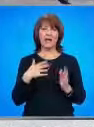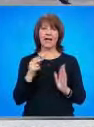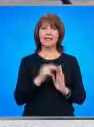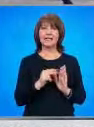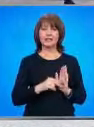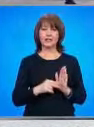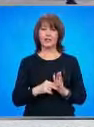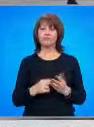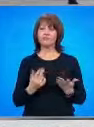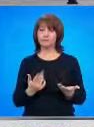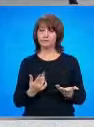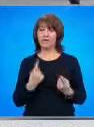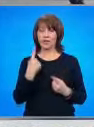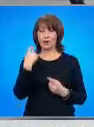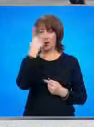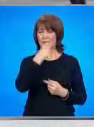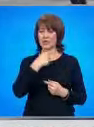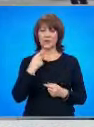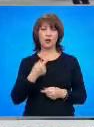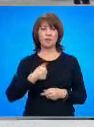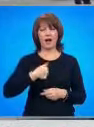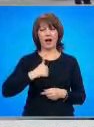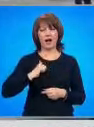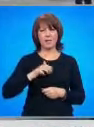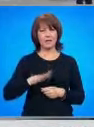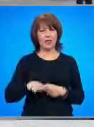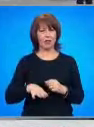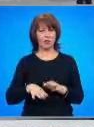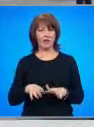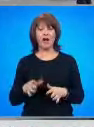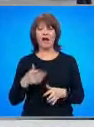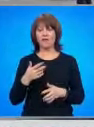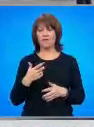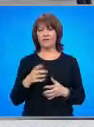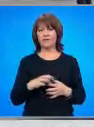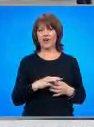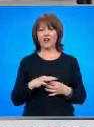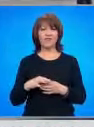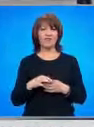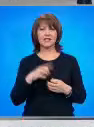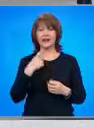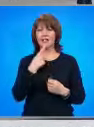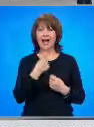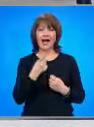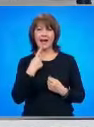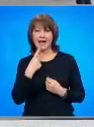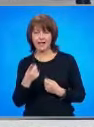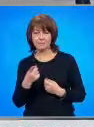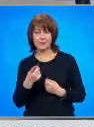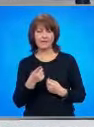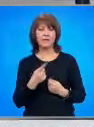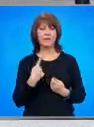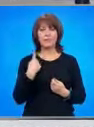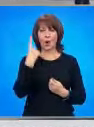да осигурят едно лице, което е криминално проявено за разпит във връзка с извършено престъпление от него. Но лицето